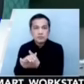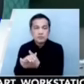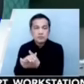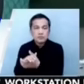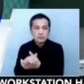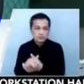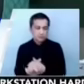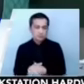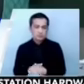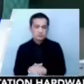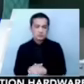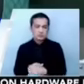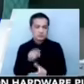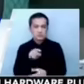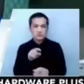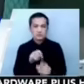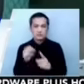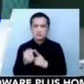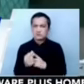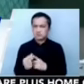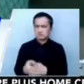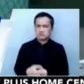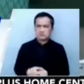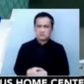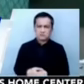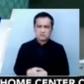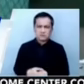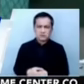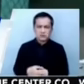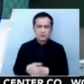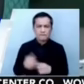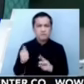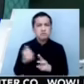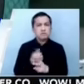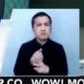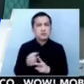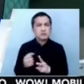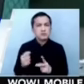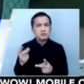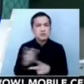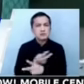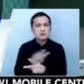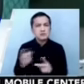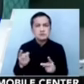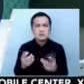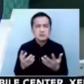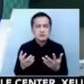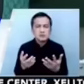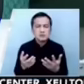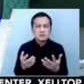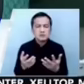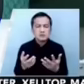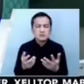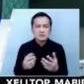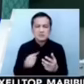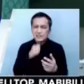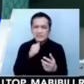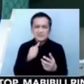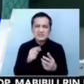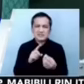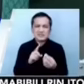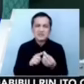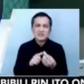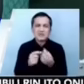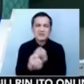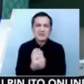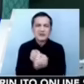that circumstance magiging violent hindi hindi hindi Out Of Love atorney wala